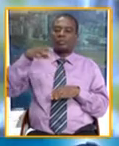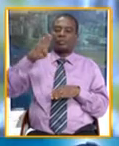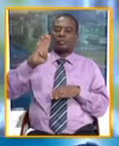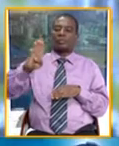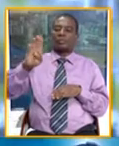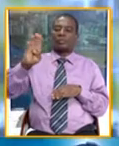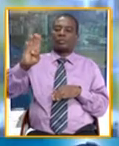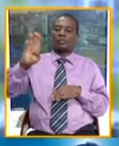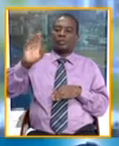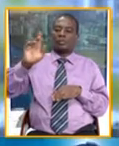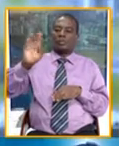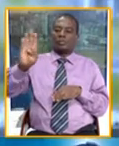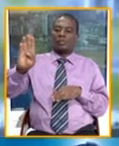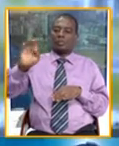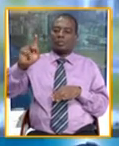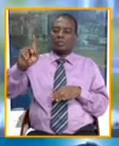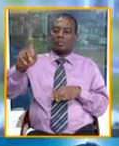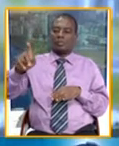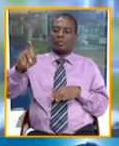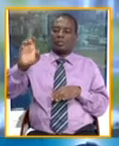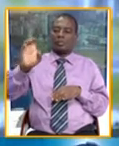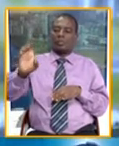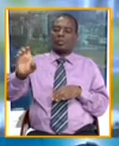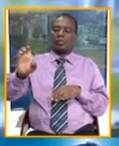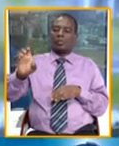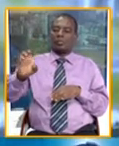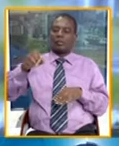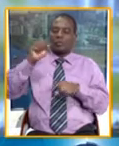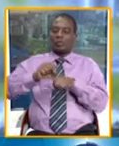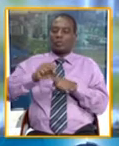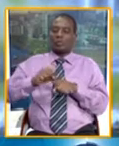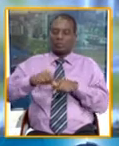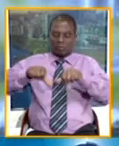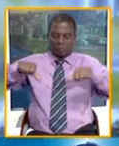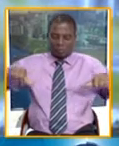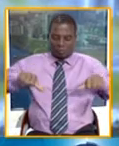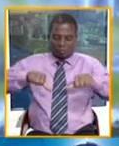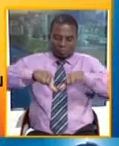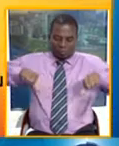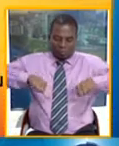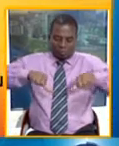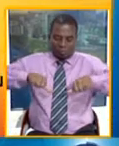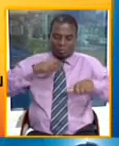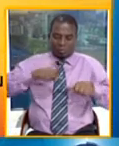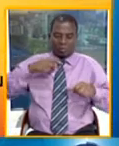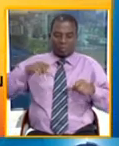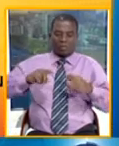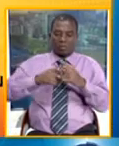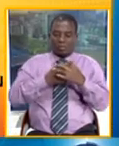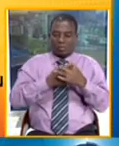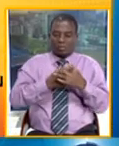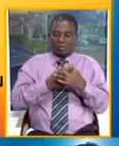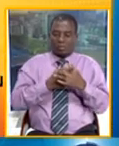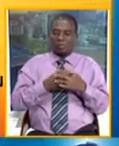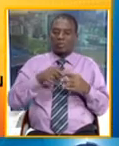du premier cycle session 2021. Le sujet de physique-chimie sera entièrement repris. La raison, les